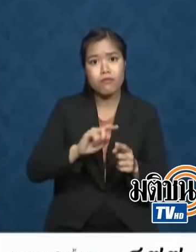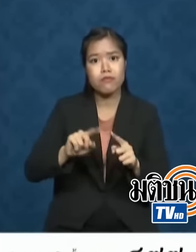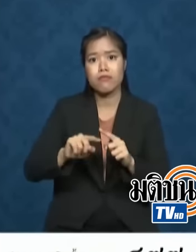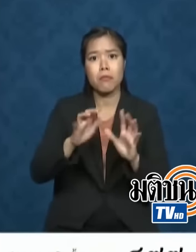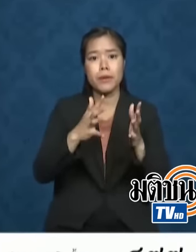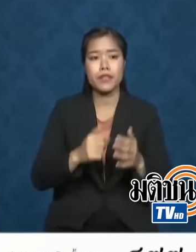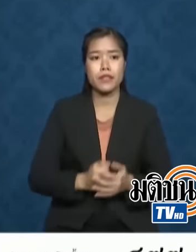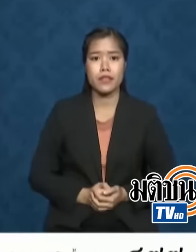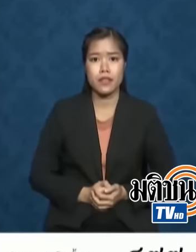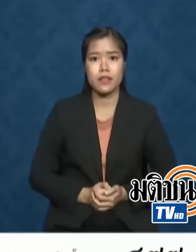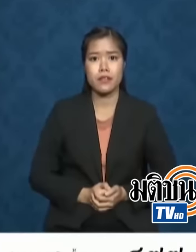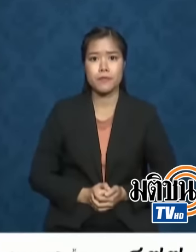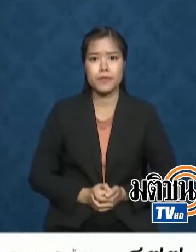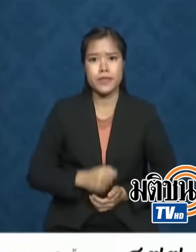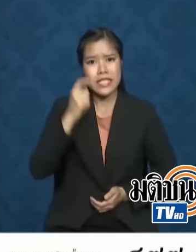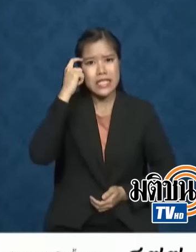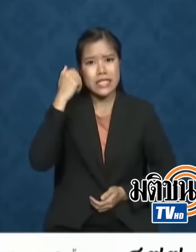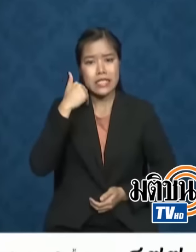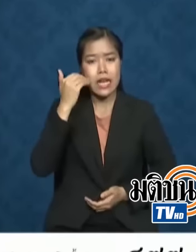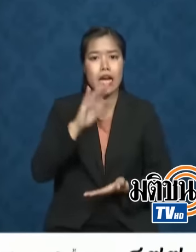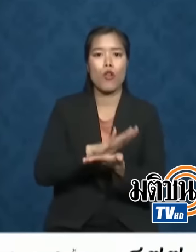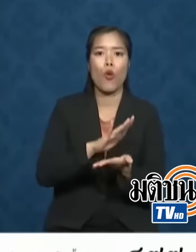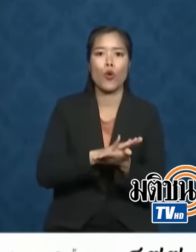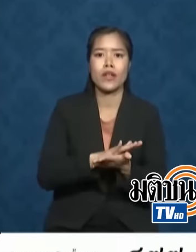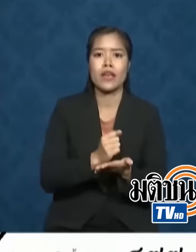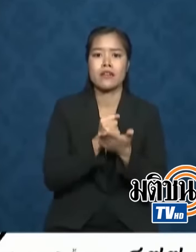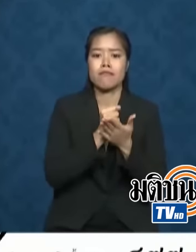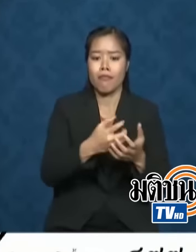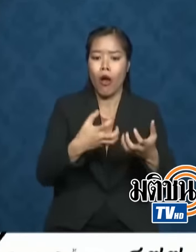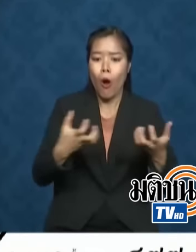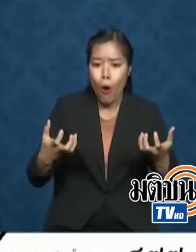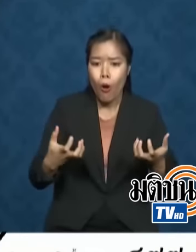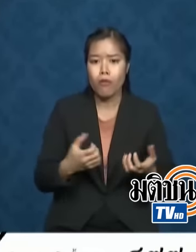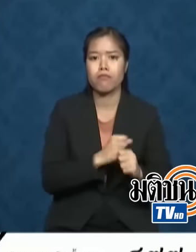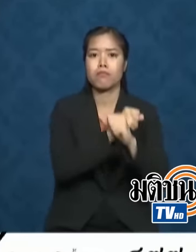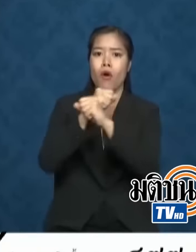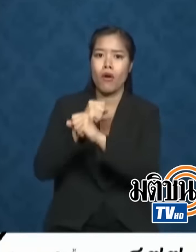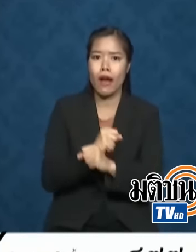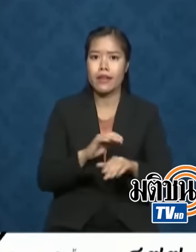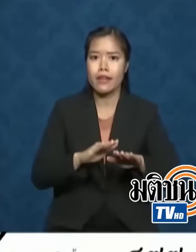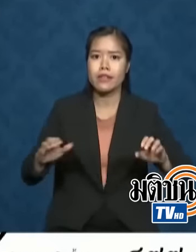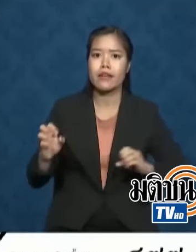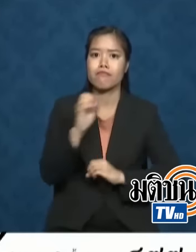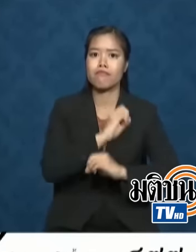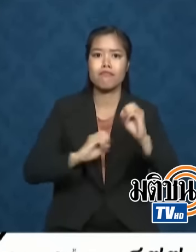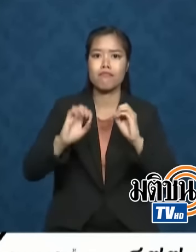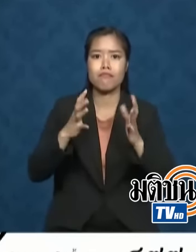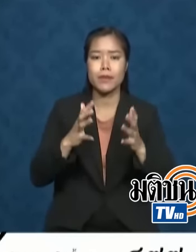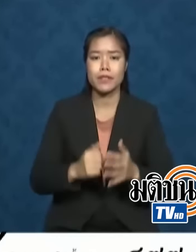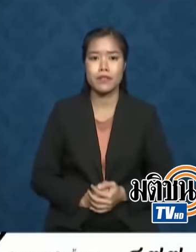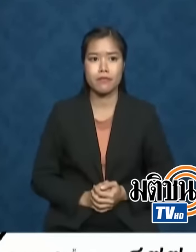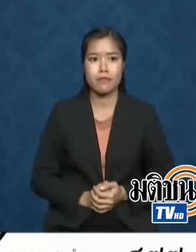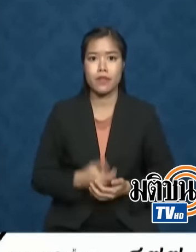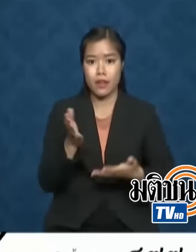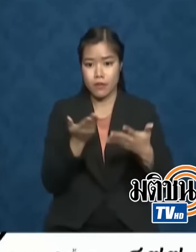นะครับที่แม้แต่โรงเรียนก็ไม่สามารถเป็นสถานที่ปลอดภัยให้กับลูกหลานของเราได้ชั้นที่1เสร็จเราขึ้นมาชั้นที่